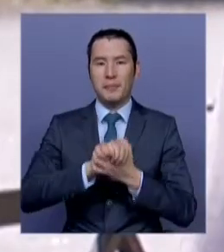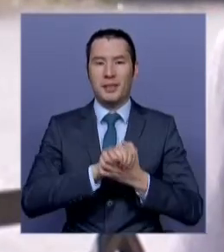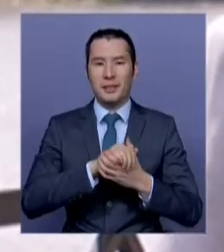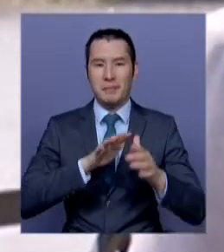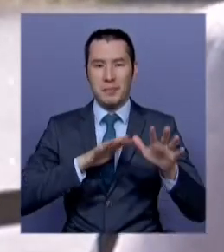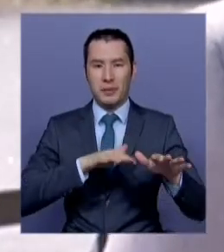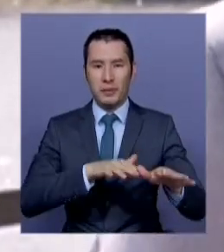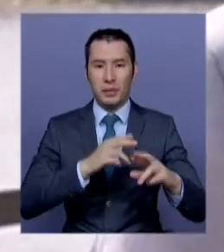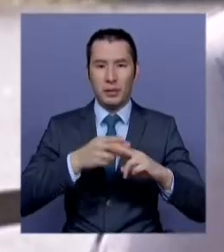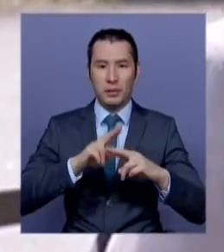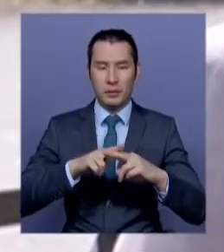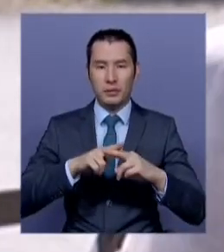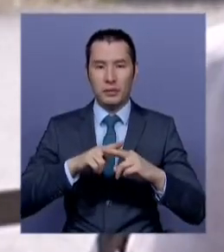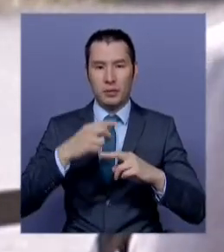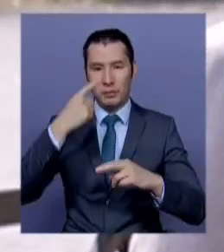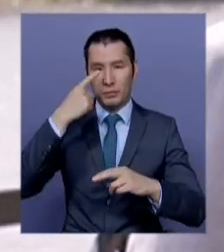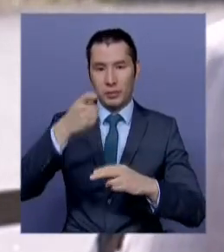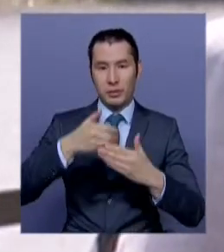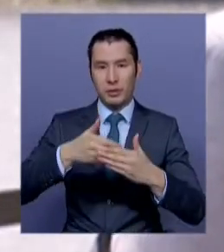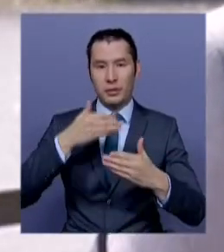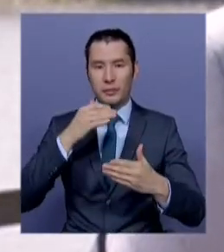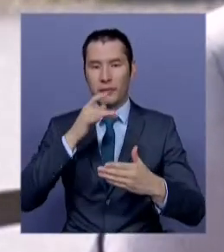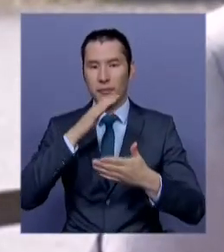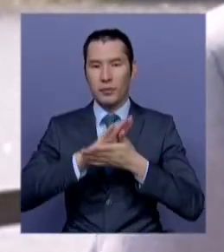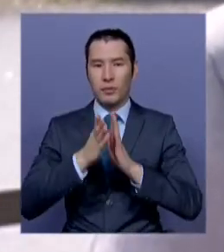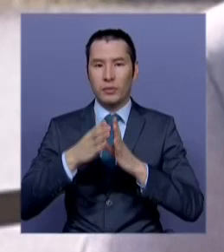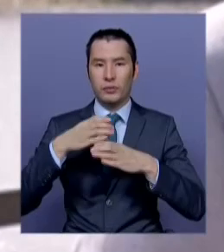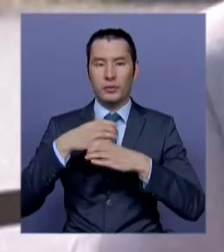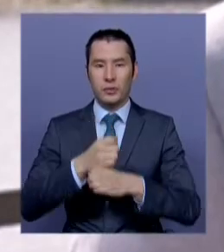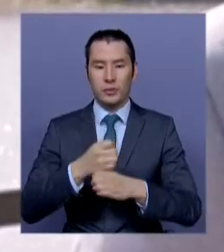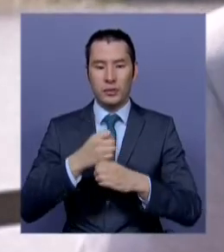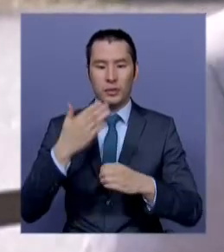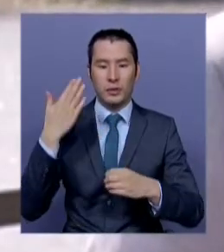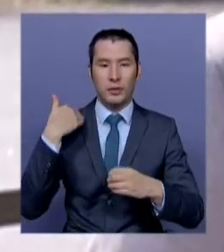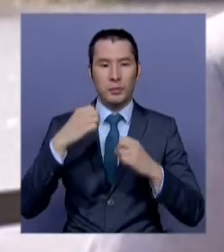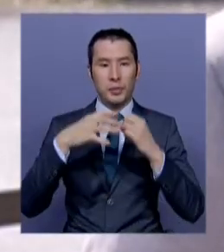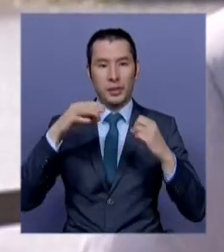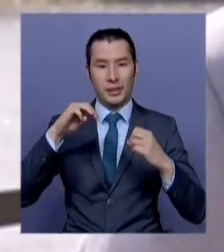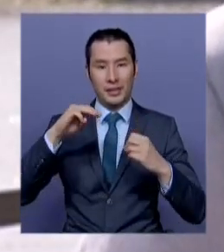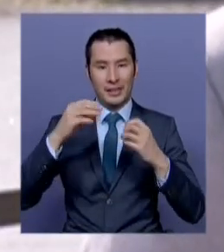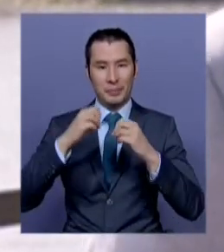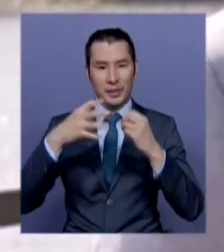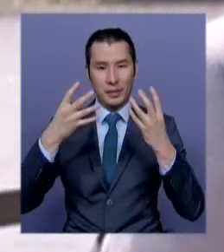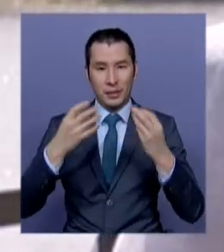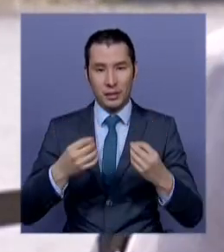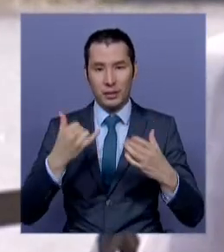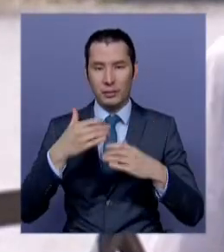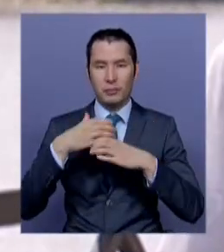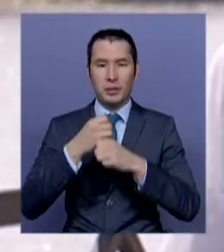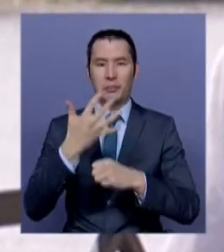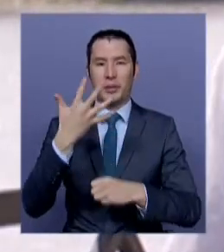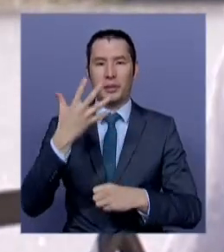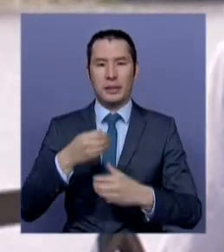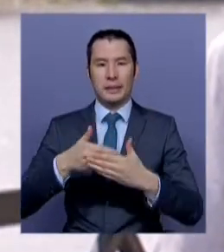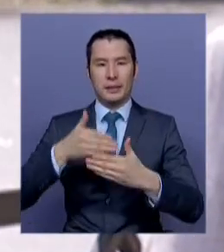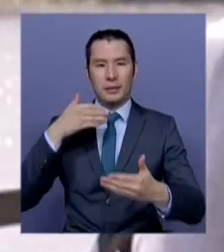мерзімі де қысқартылды. Егер де бастапқы жобада 15 күн болса, қазір 5 күнге дейін қысқарып отыр. Митингтер кенеттен болатынын